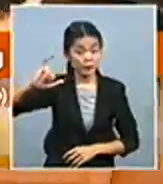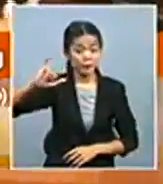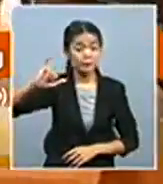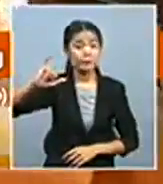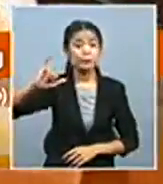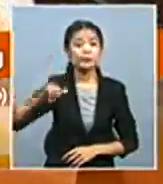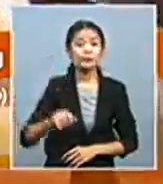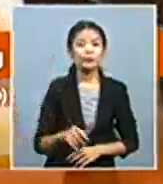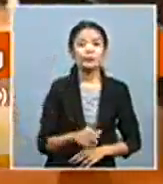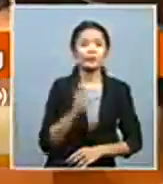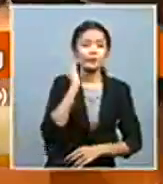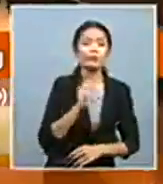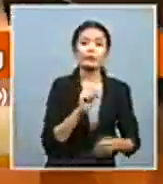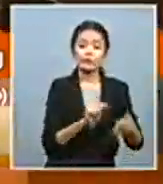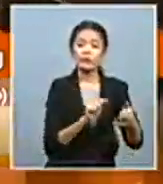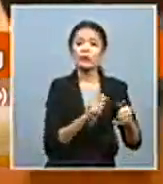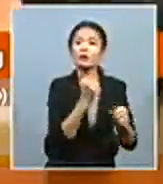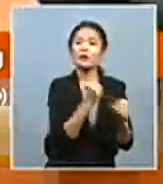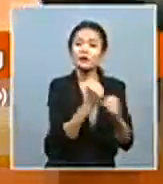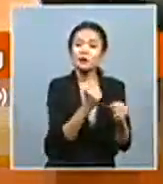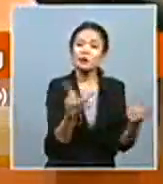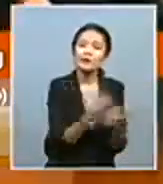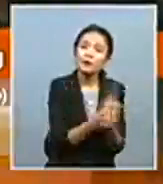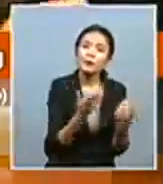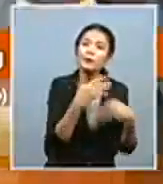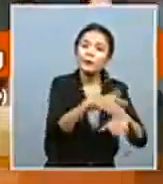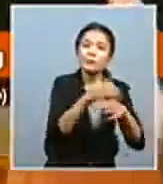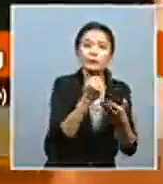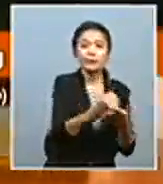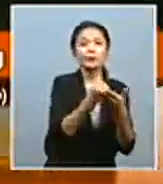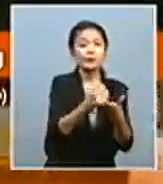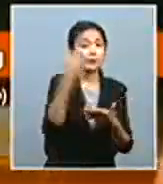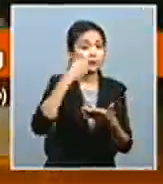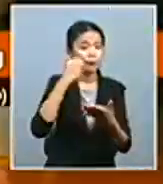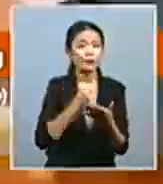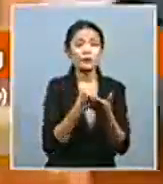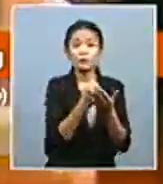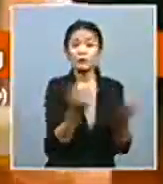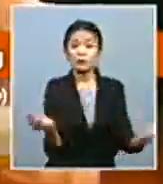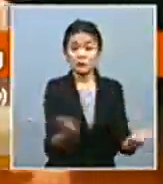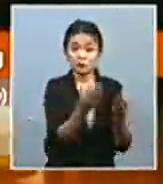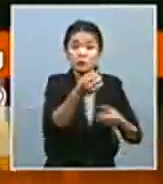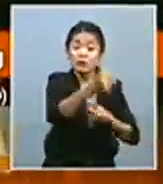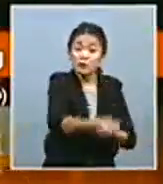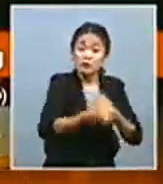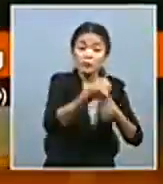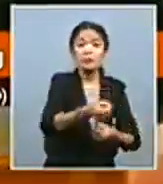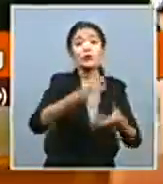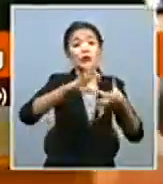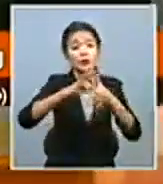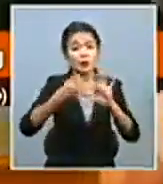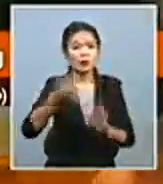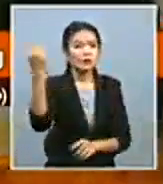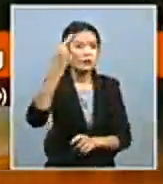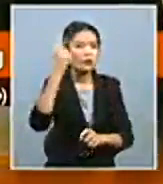ารสิ่งที่เราเห็นก็คือจะหันไปทำกิจกรรมทางสังคมมากขึ้นนะคะเน้นงานส่งเสริมเรื่องการเกษตรการกีฬาแล้วก็การท่องเที่ยว